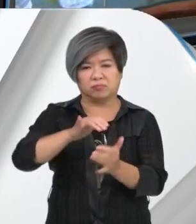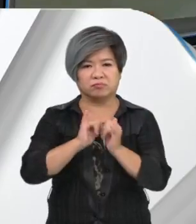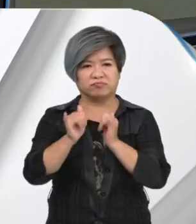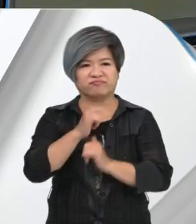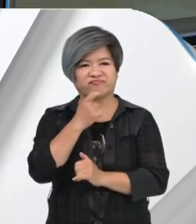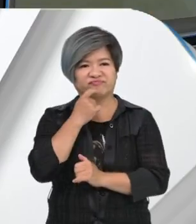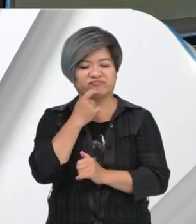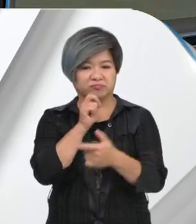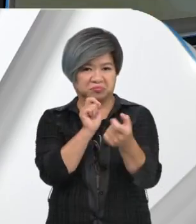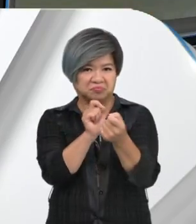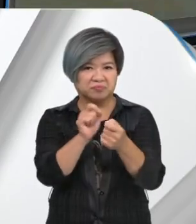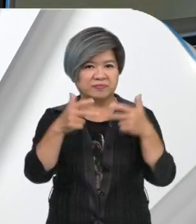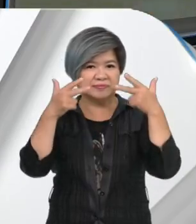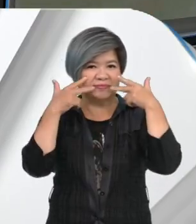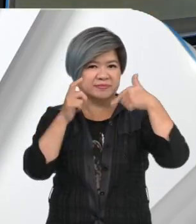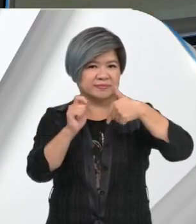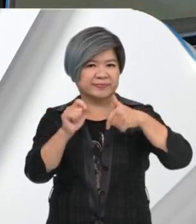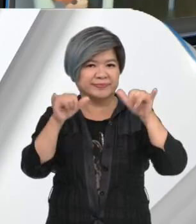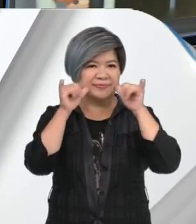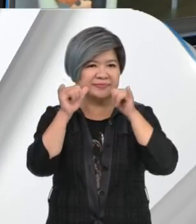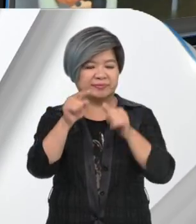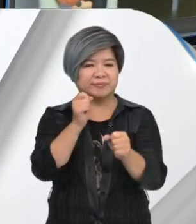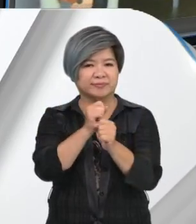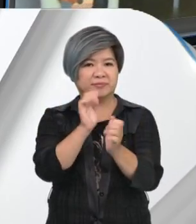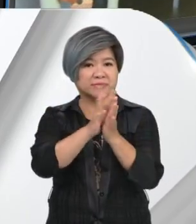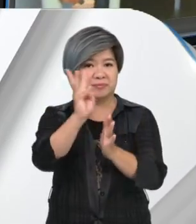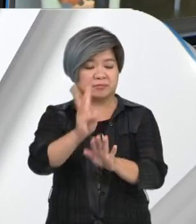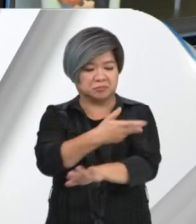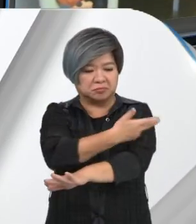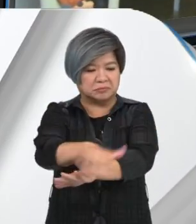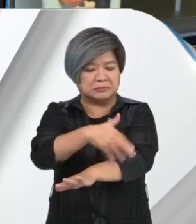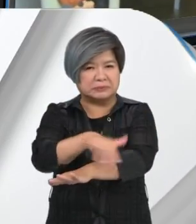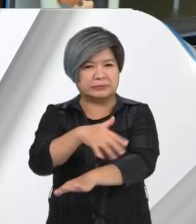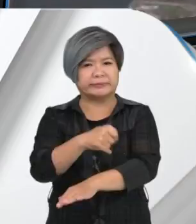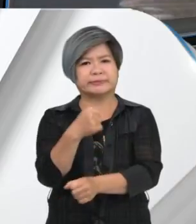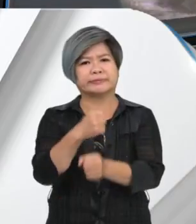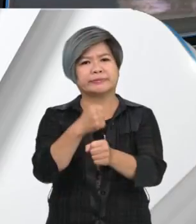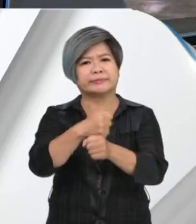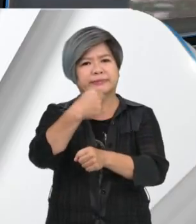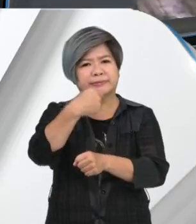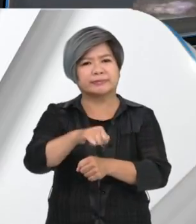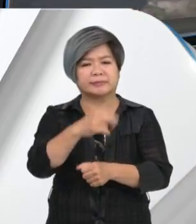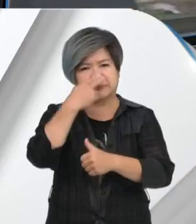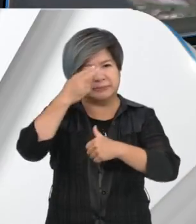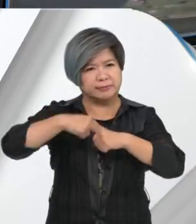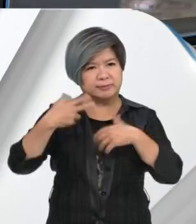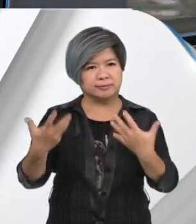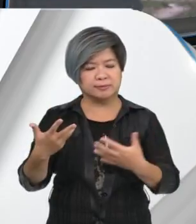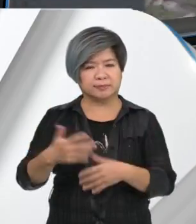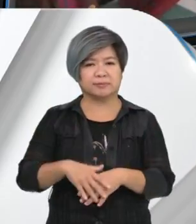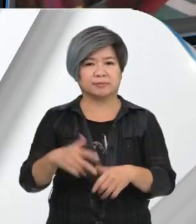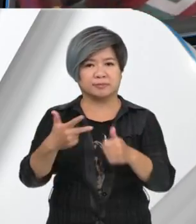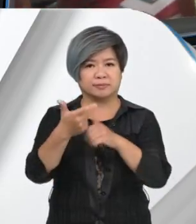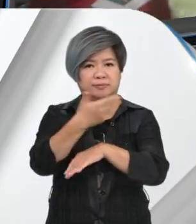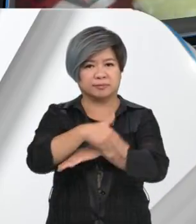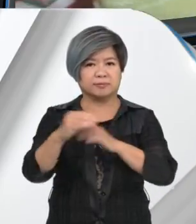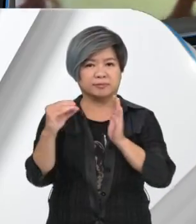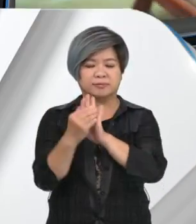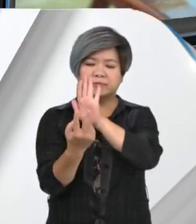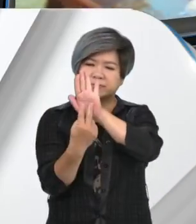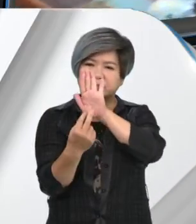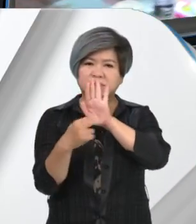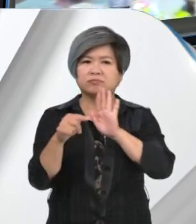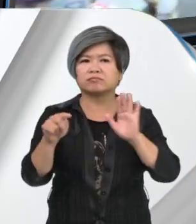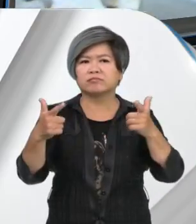今年重启府和府区呢，地界做翻了了排水改善工程暂未安用。不过水利署提起后川口出